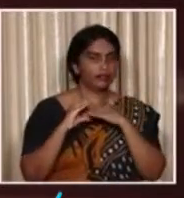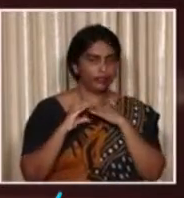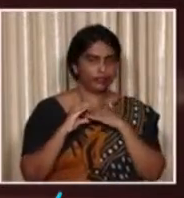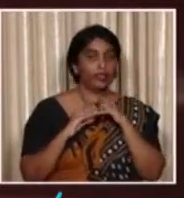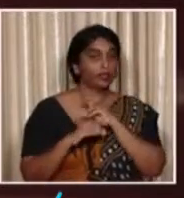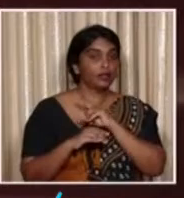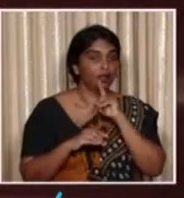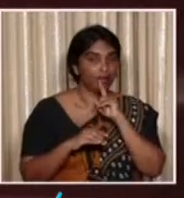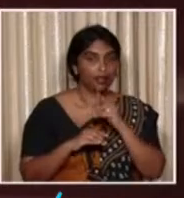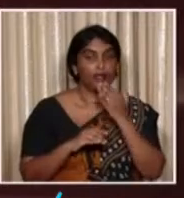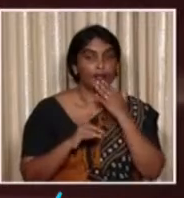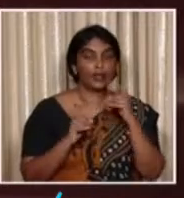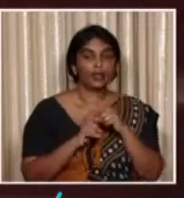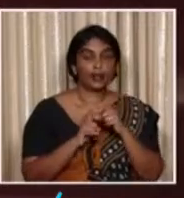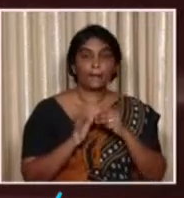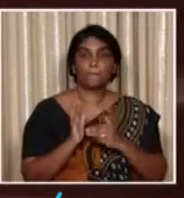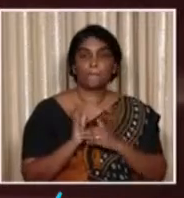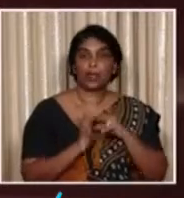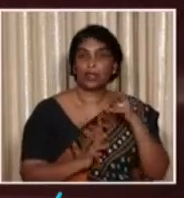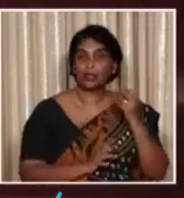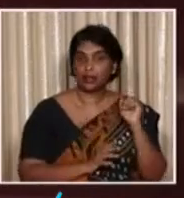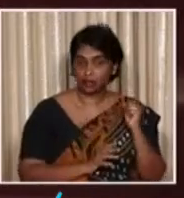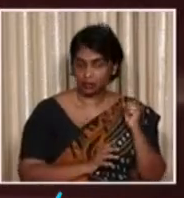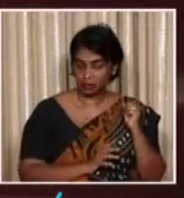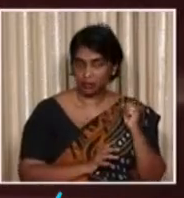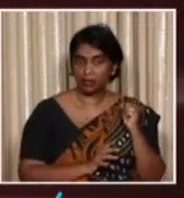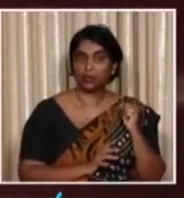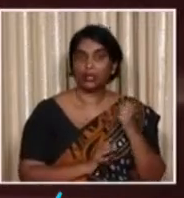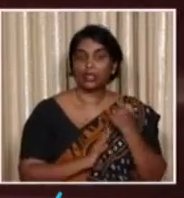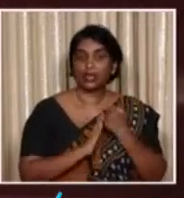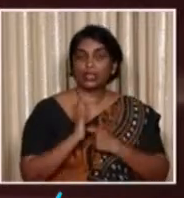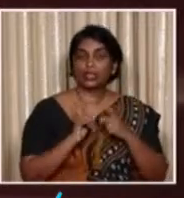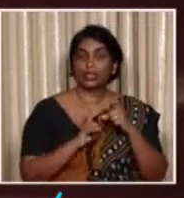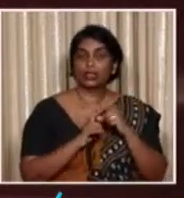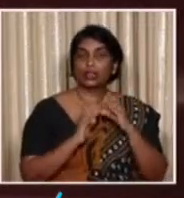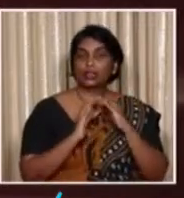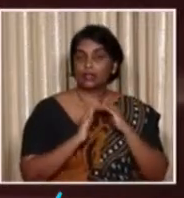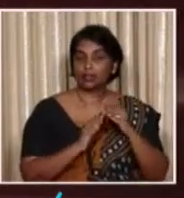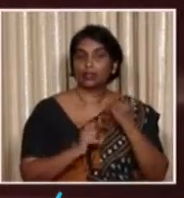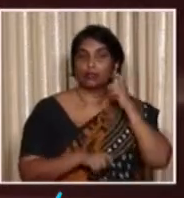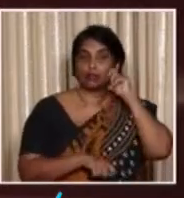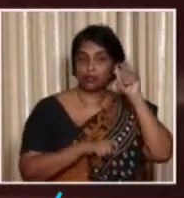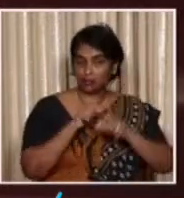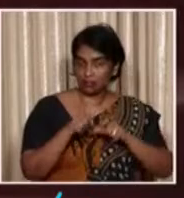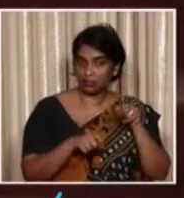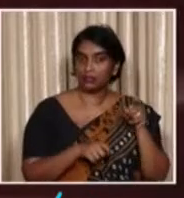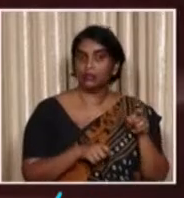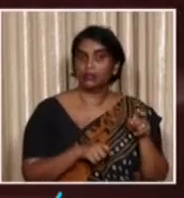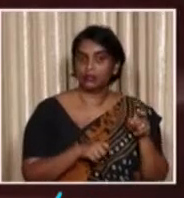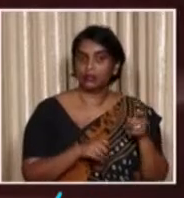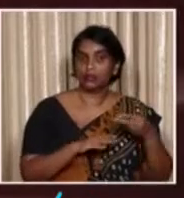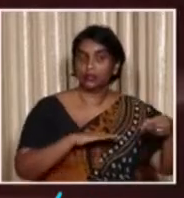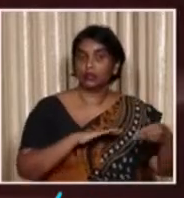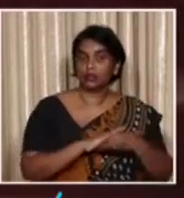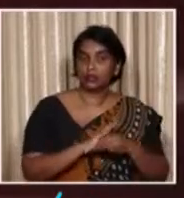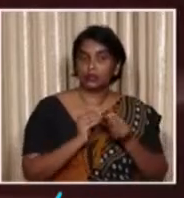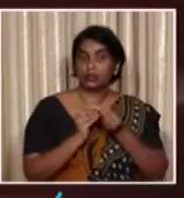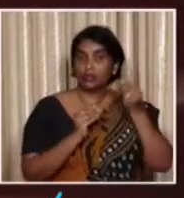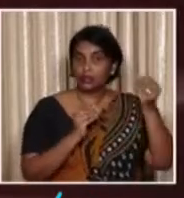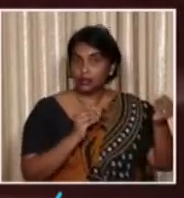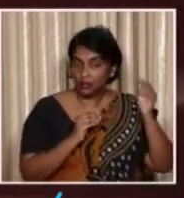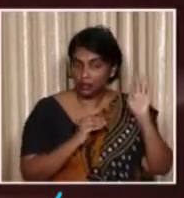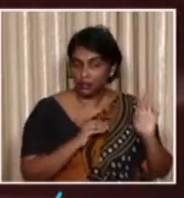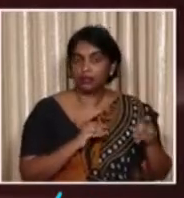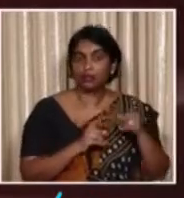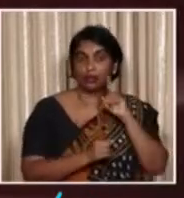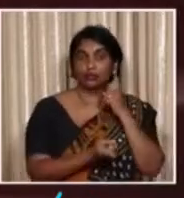එහි සඳහන් ඇමරිකන් ඩොලර් මිලියන 250ක් නීතිපති දෙපාර්තමේන්තුවේ නිලධාරීන්ට අල්ලස් ලෙස ලබා දී ඇති